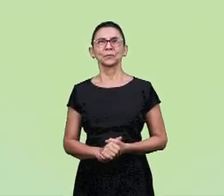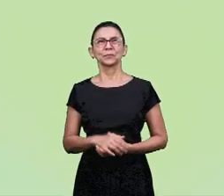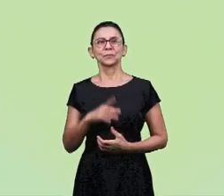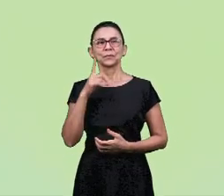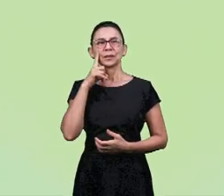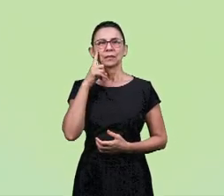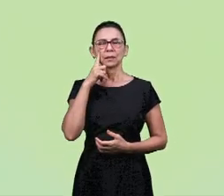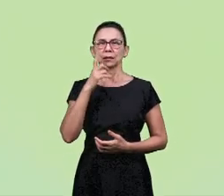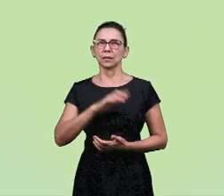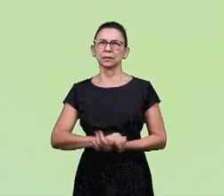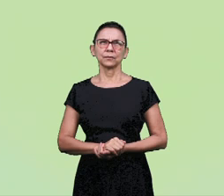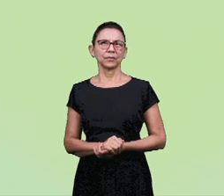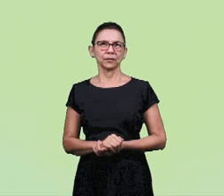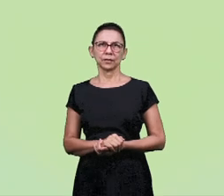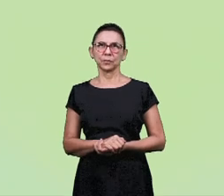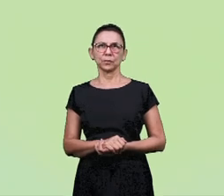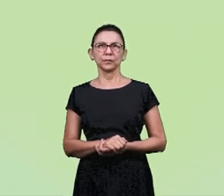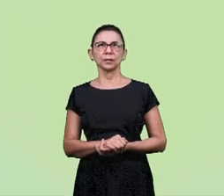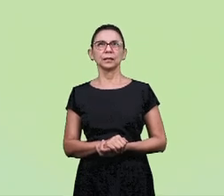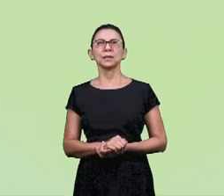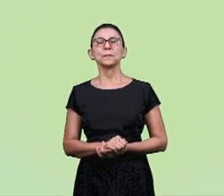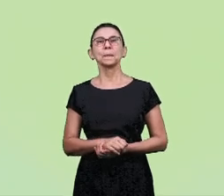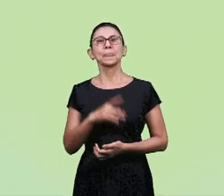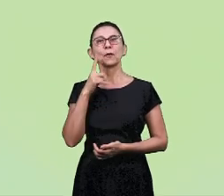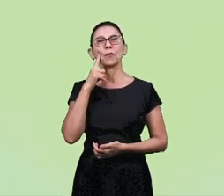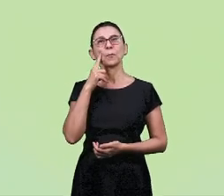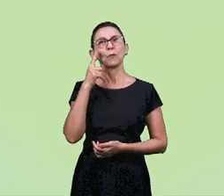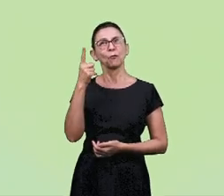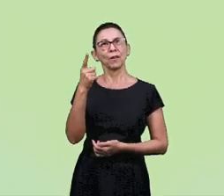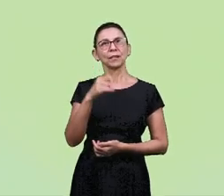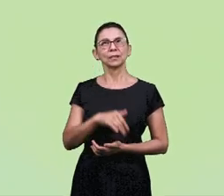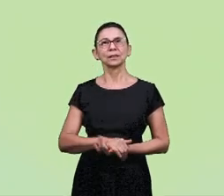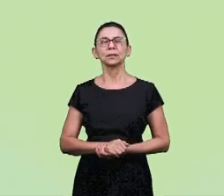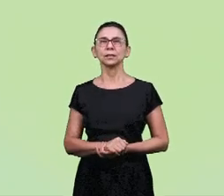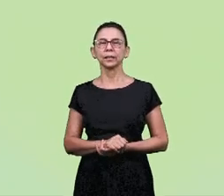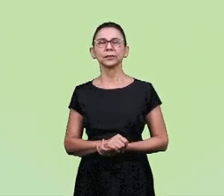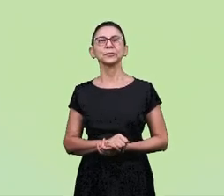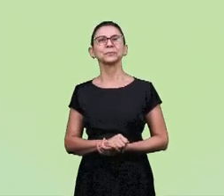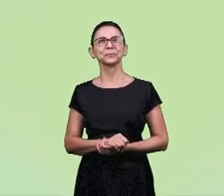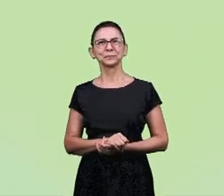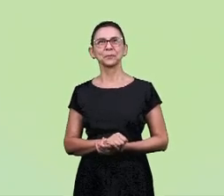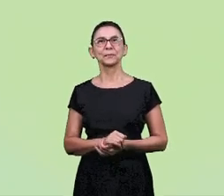note. Un demi-ton, elle